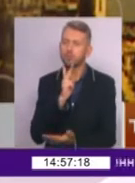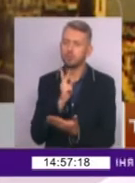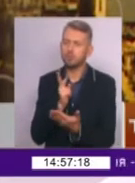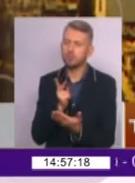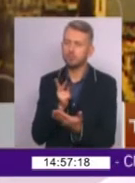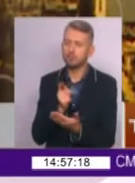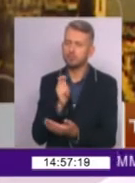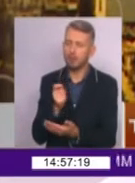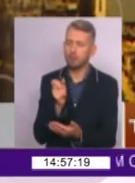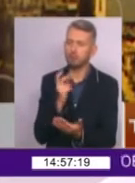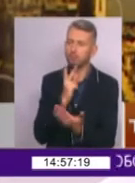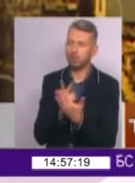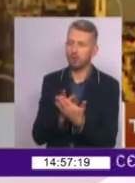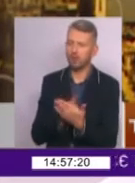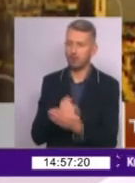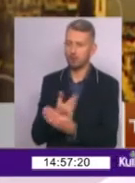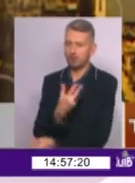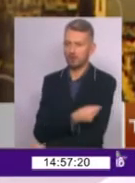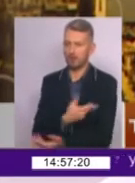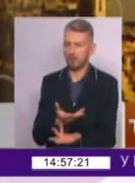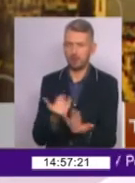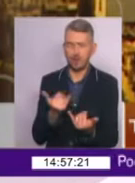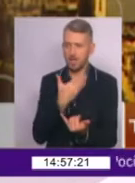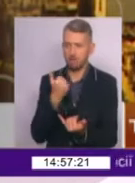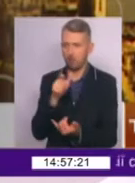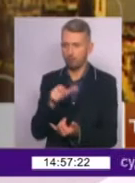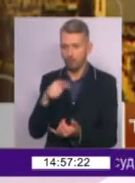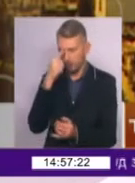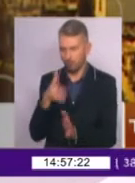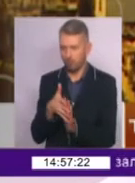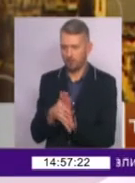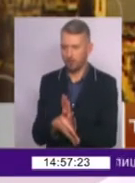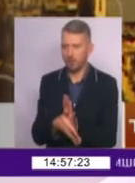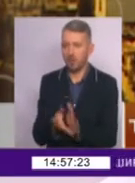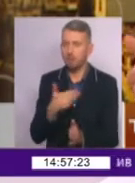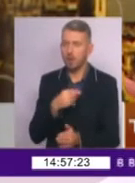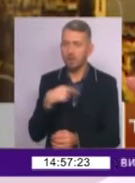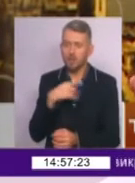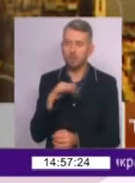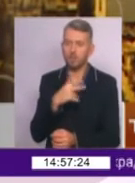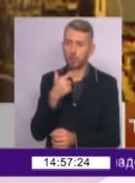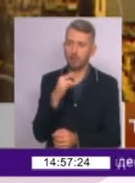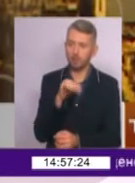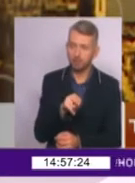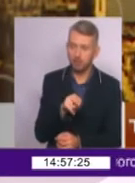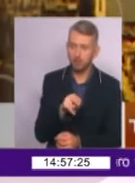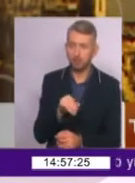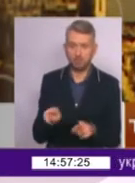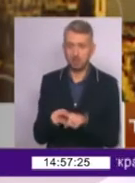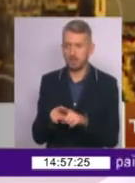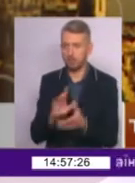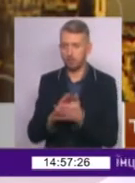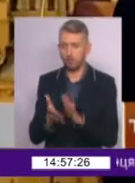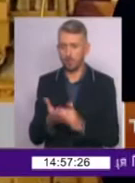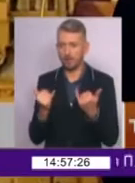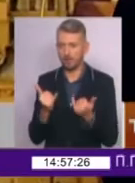Чи зараз якось немає у людей розуміння? Ми говорили про грип, і та ж сама ситуація,